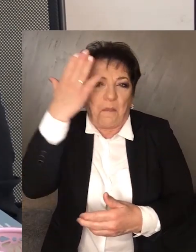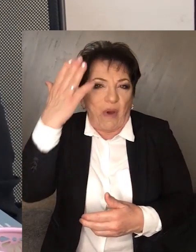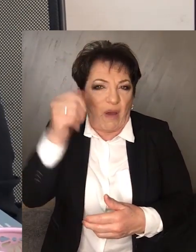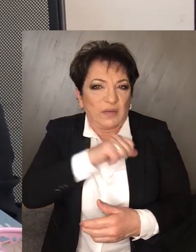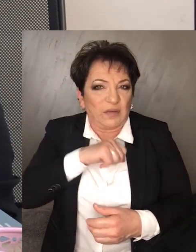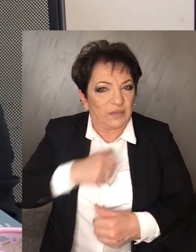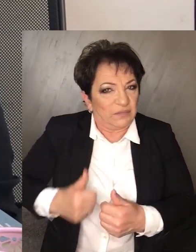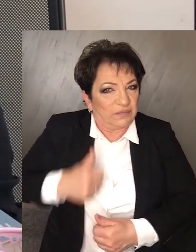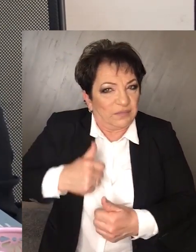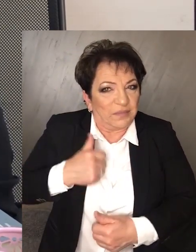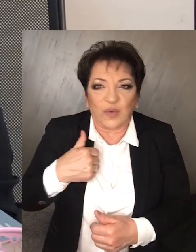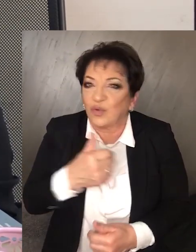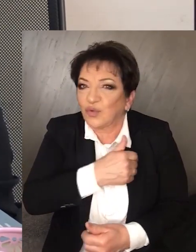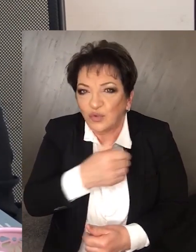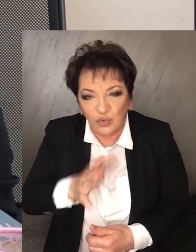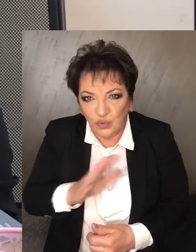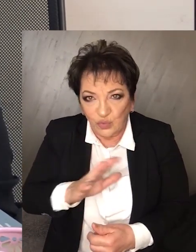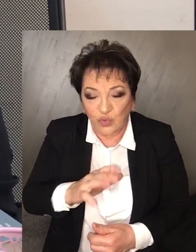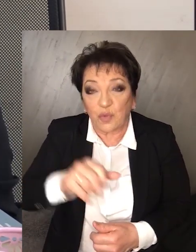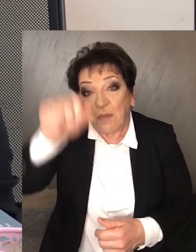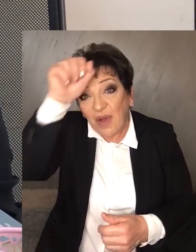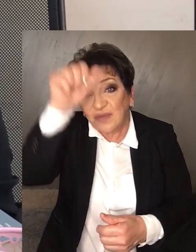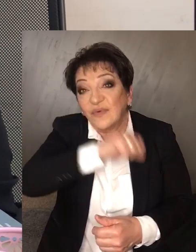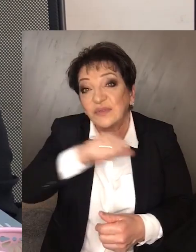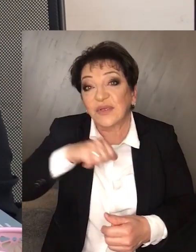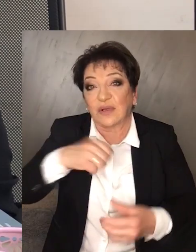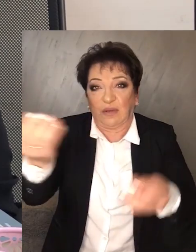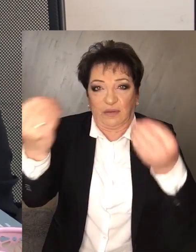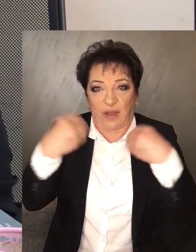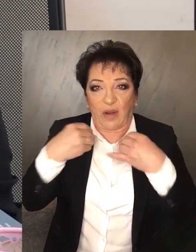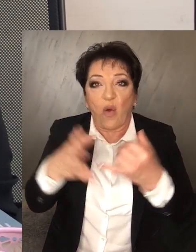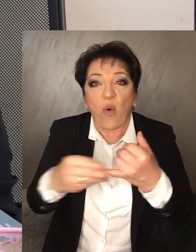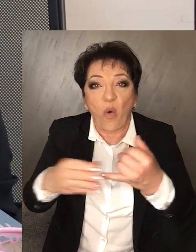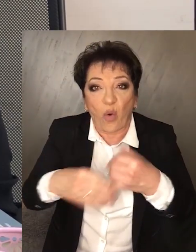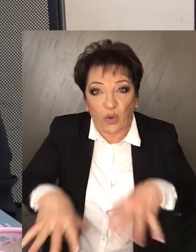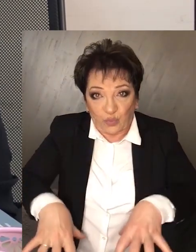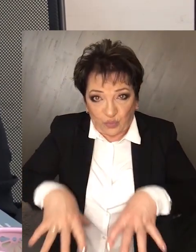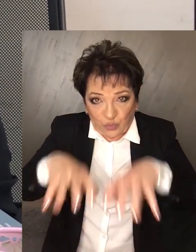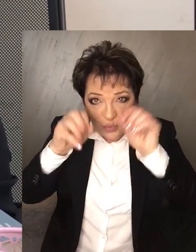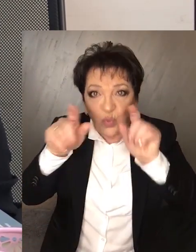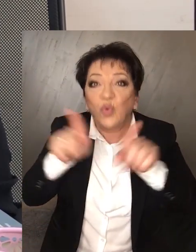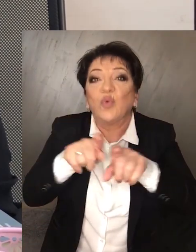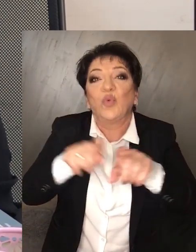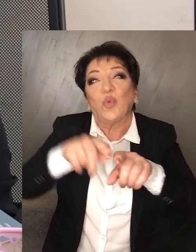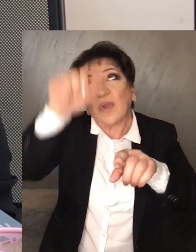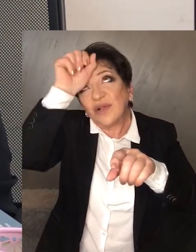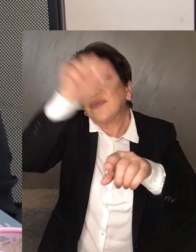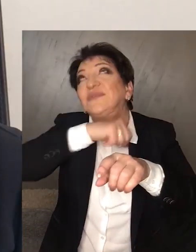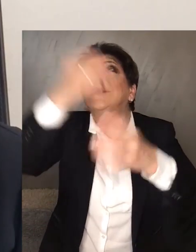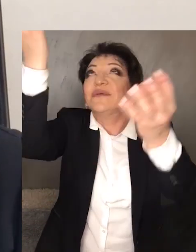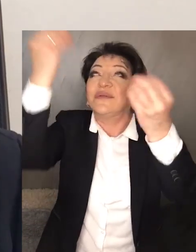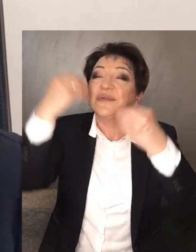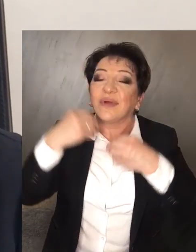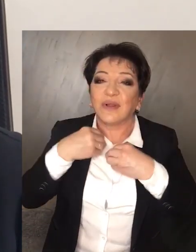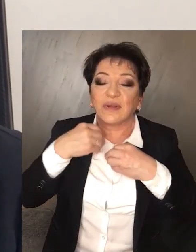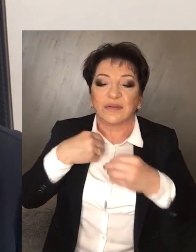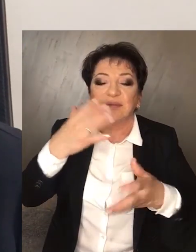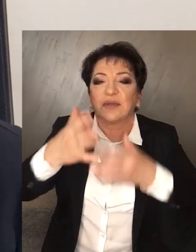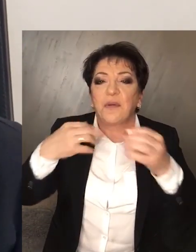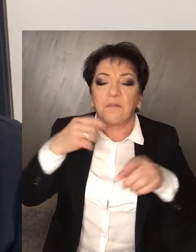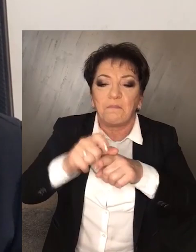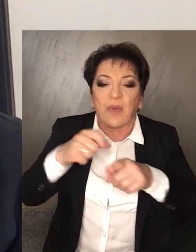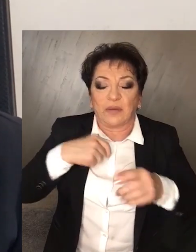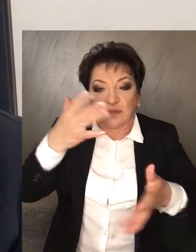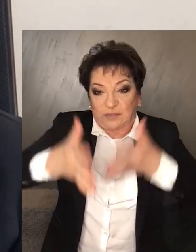չեմ ուզում հպարտ թվալ, ինքնակող թվալ, Աստված է այդ ինձ տալիս, ես հողից եմ ստանում,